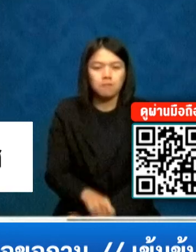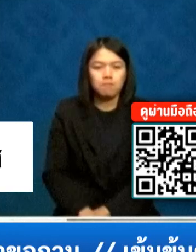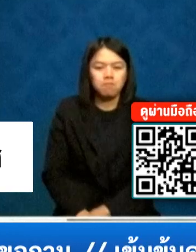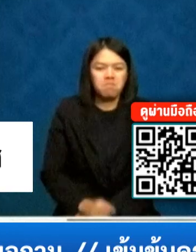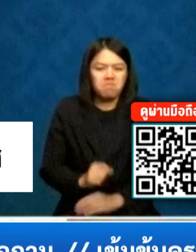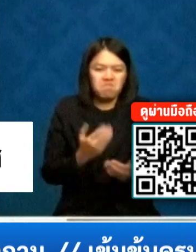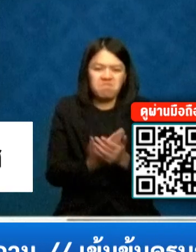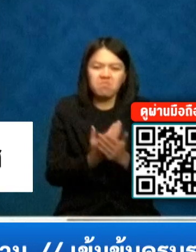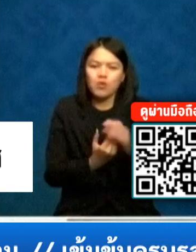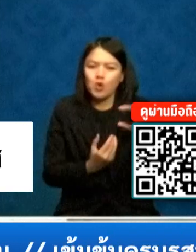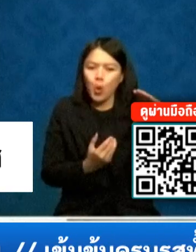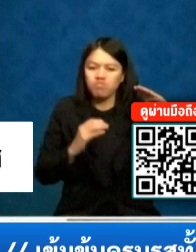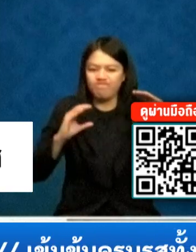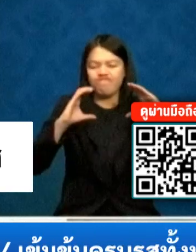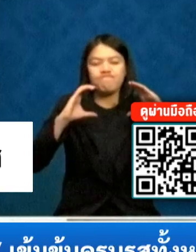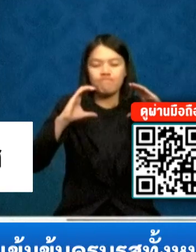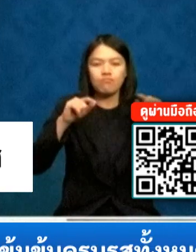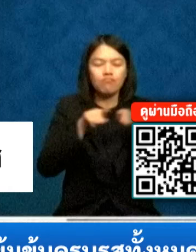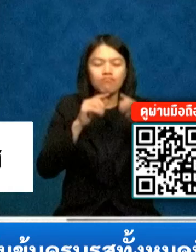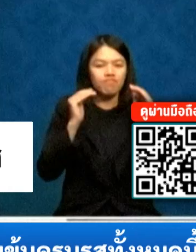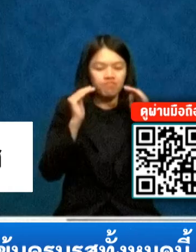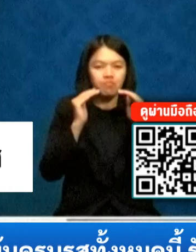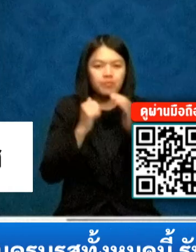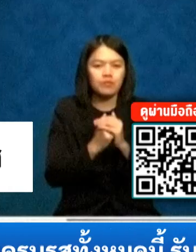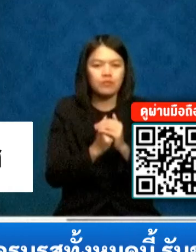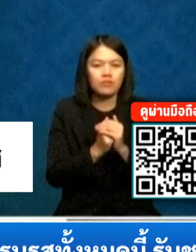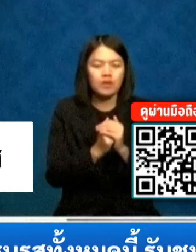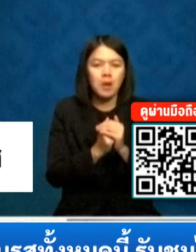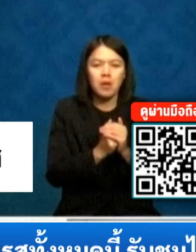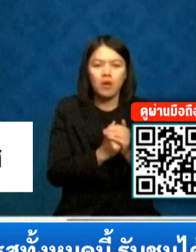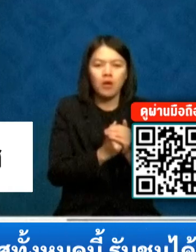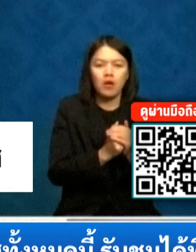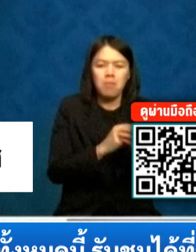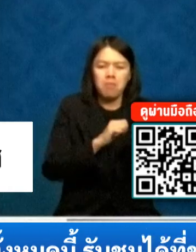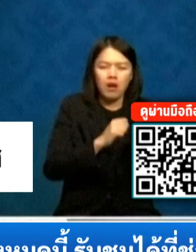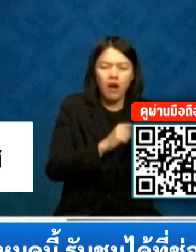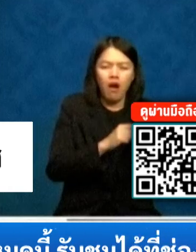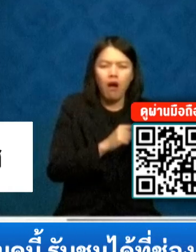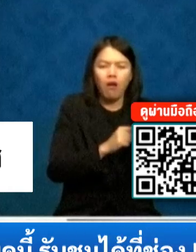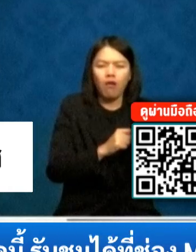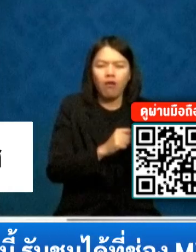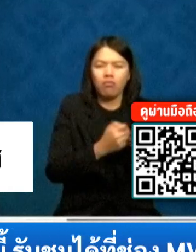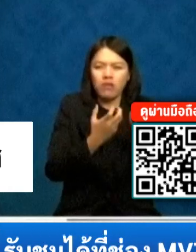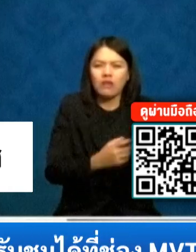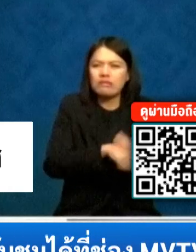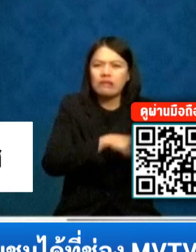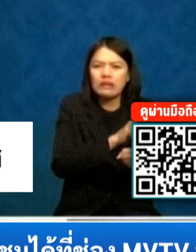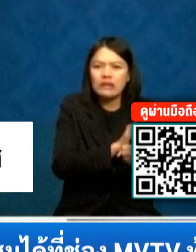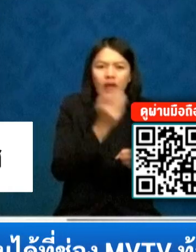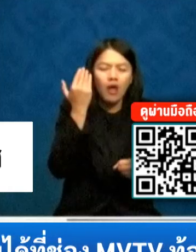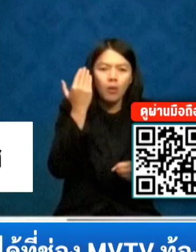ทำงบประมาณสมดุลได้นะครับทั้งที่เพิ่งผ่านจากวิกฤต IMF ไม่นานในสมัยนั้นท่